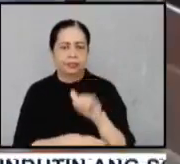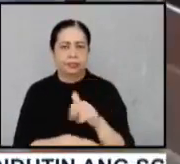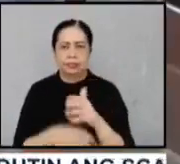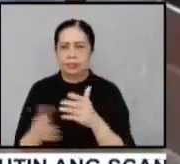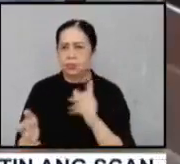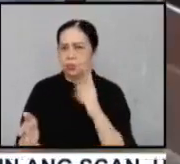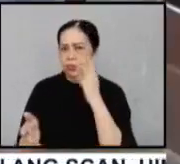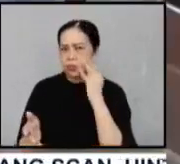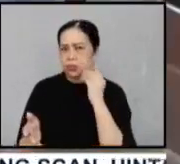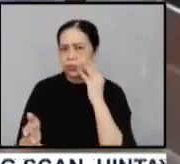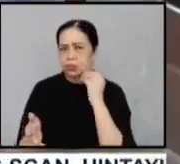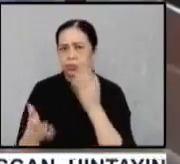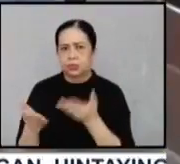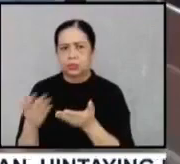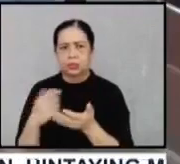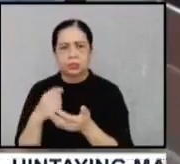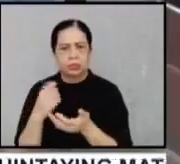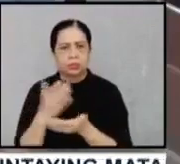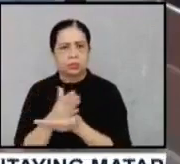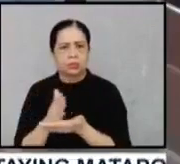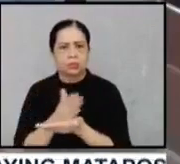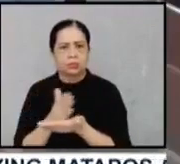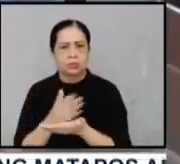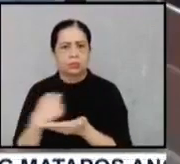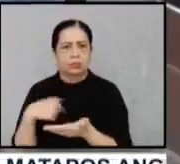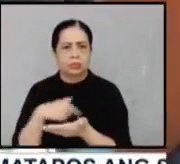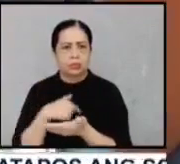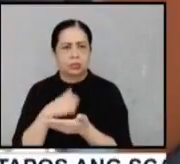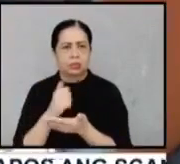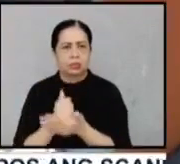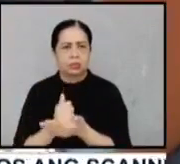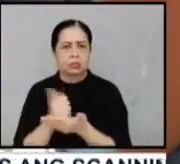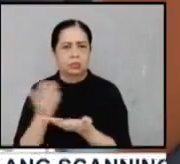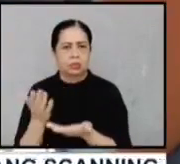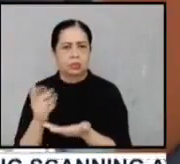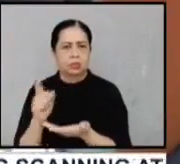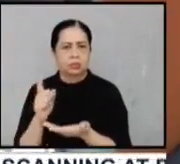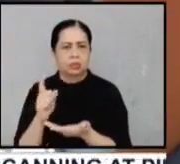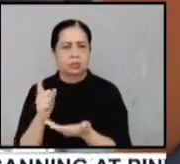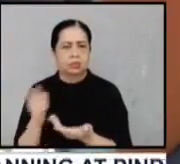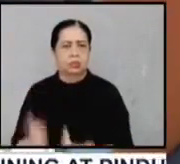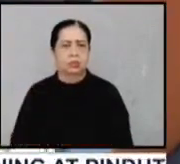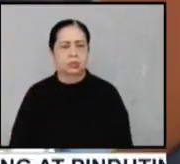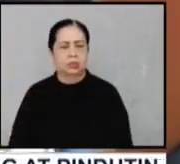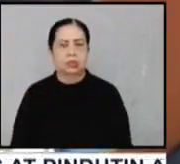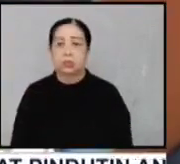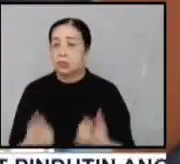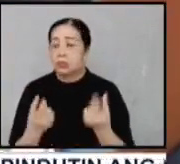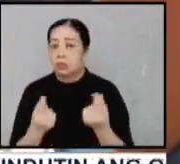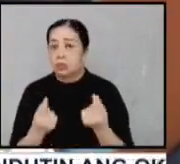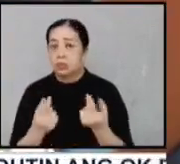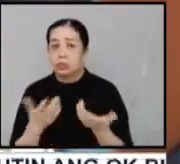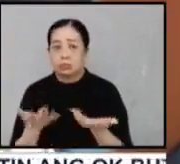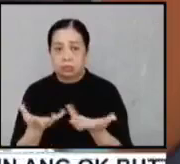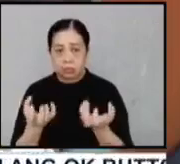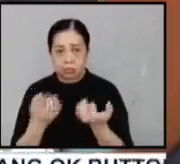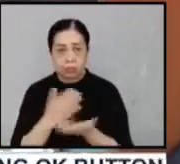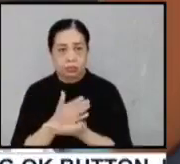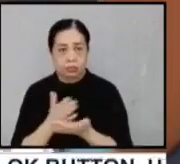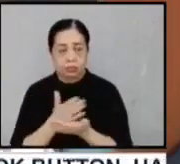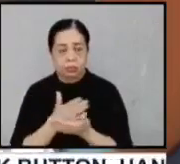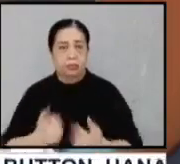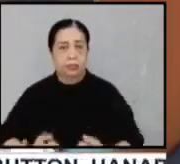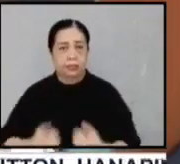experiences naman niya that you can share with us, with Graces? Ano po ba yung mga ginagawa natin? Baka you would like to share to inspire, of